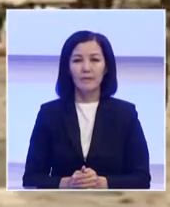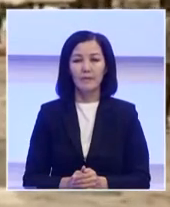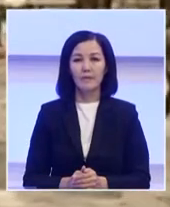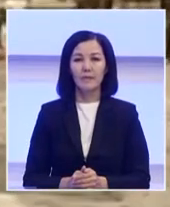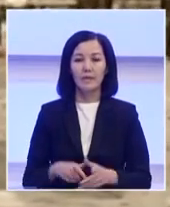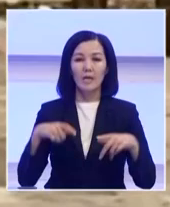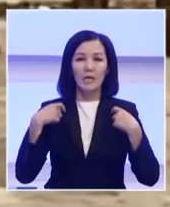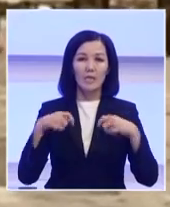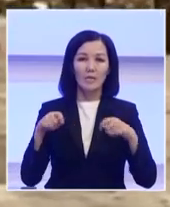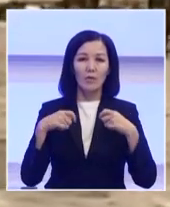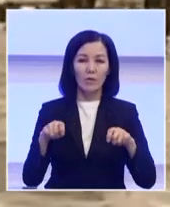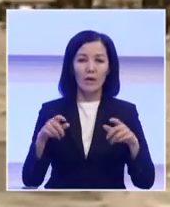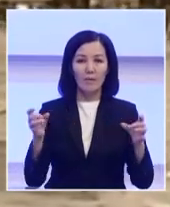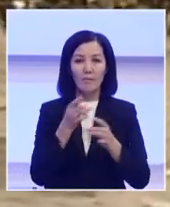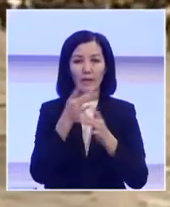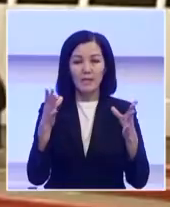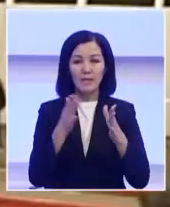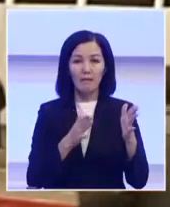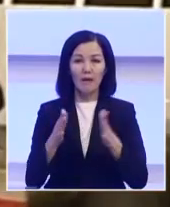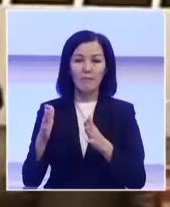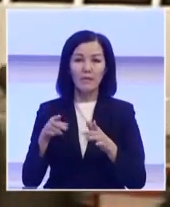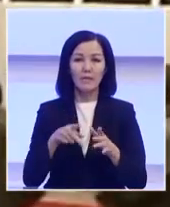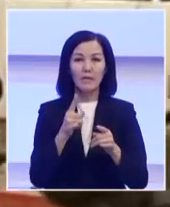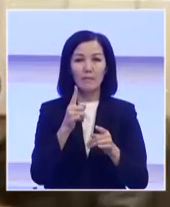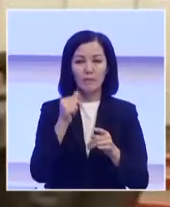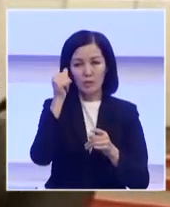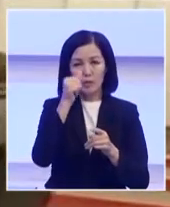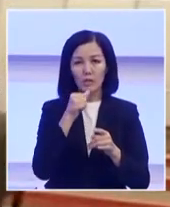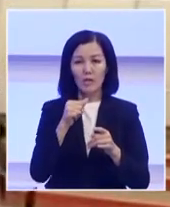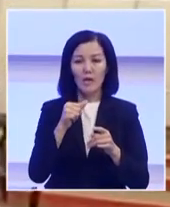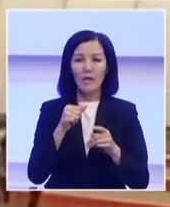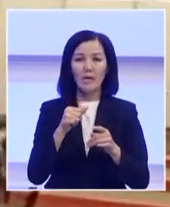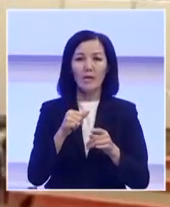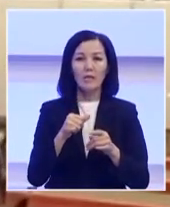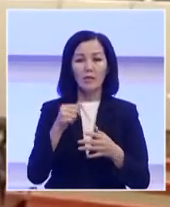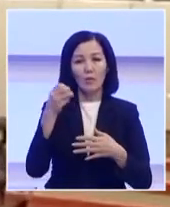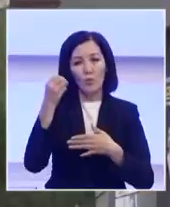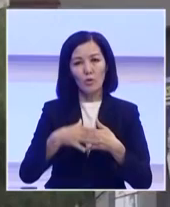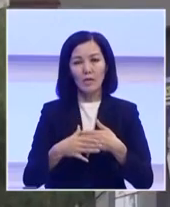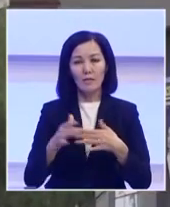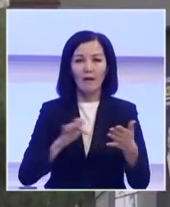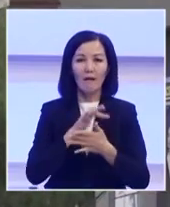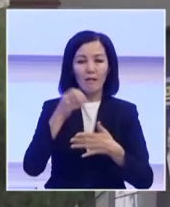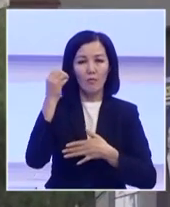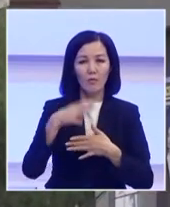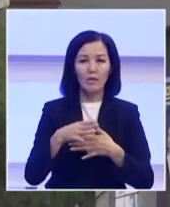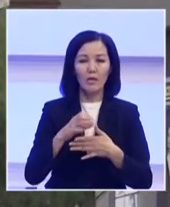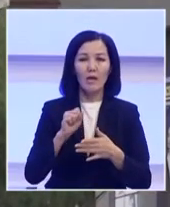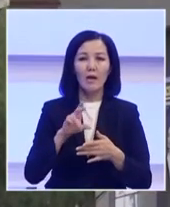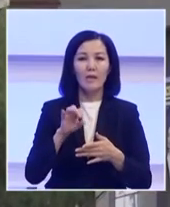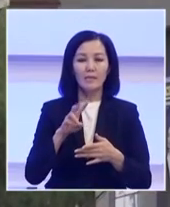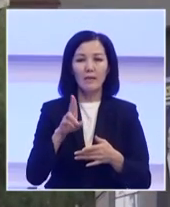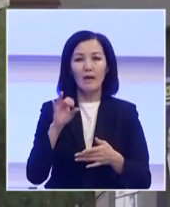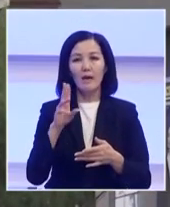Саудада мәдениет қалыптасты. 2000-ші жылдардағыдай емес, бөлшек тауар айналымы орталықтандырылды. Шахар орталығы Астана,